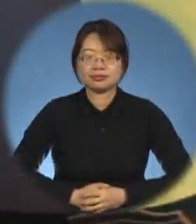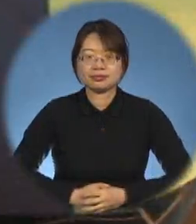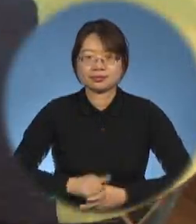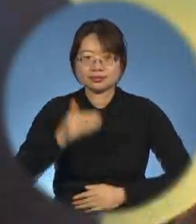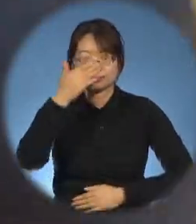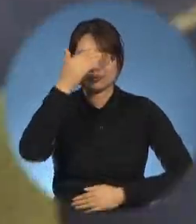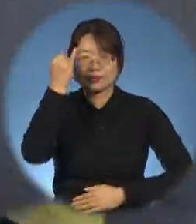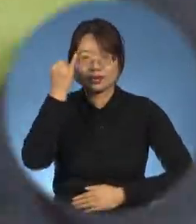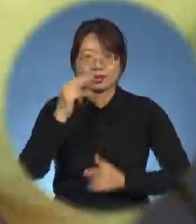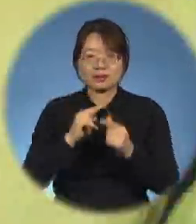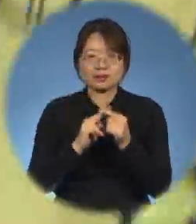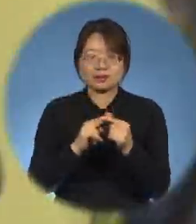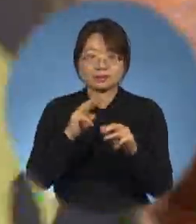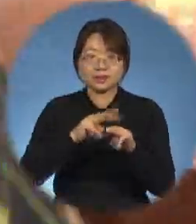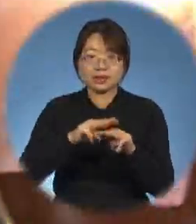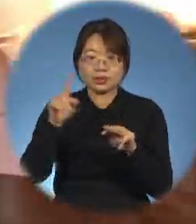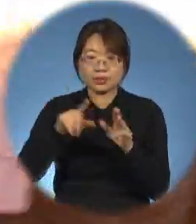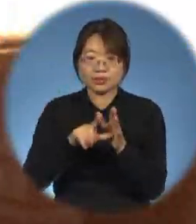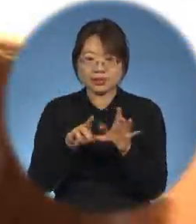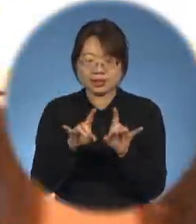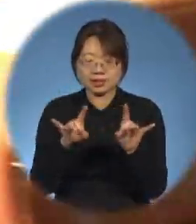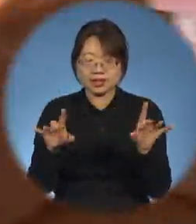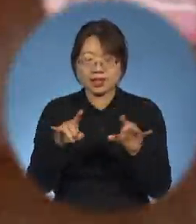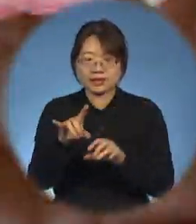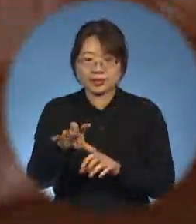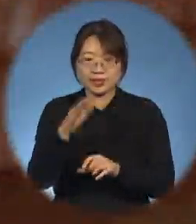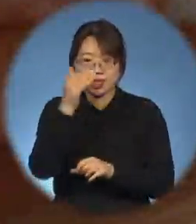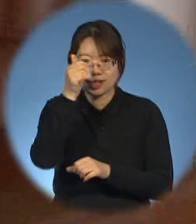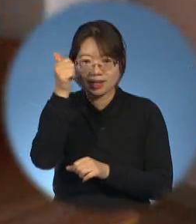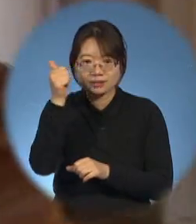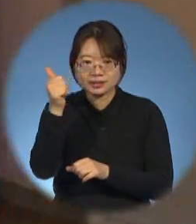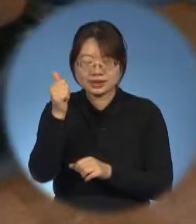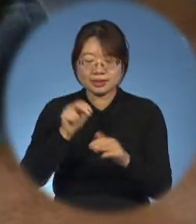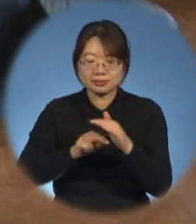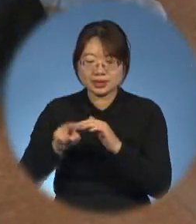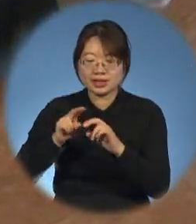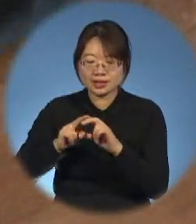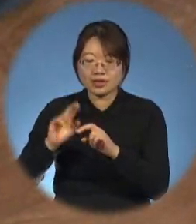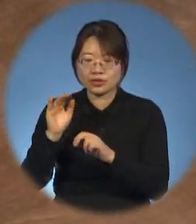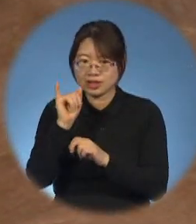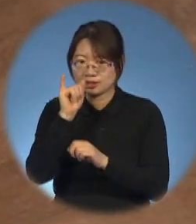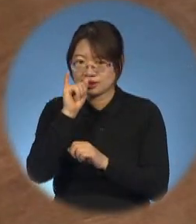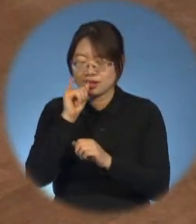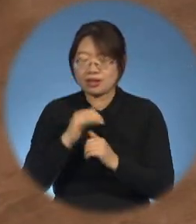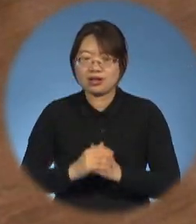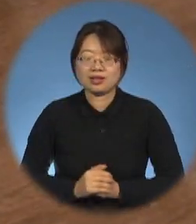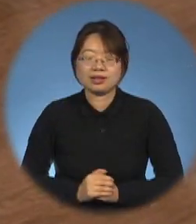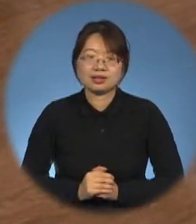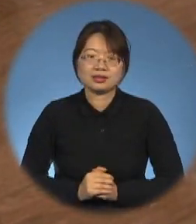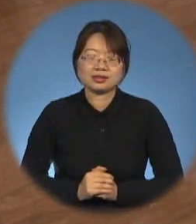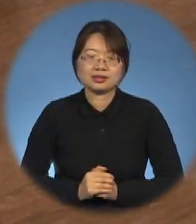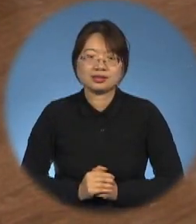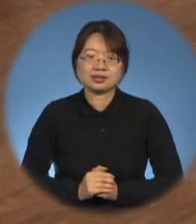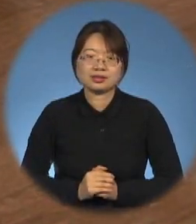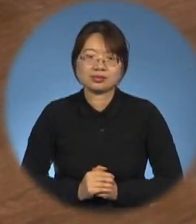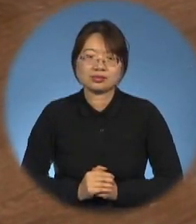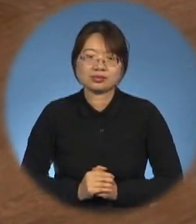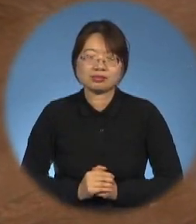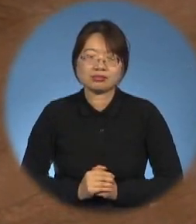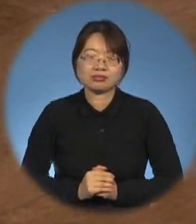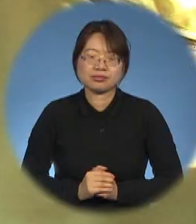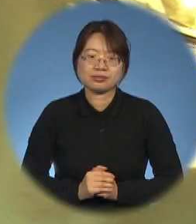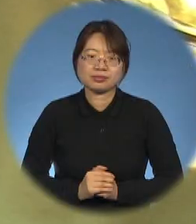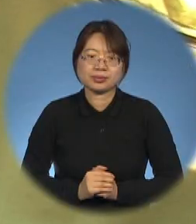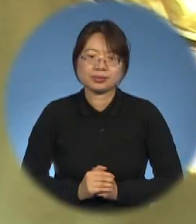할머니와 함께 밭에 올때면 이곳이 알아보죠 비나 차가 된다네요 be a